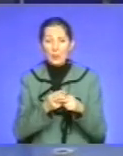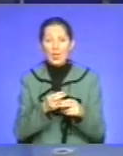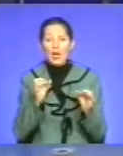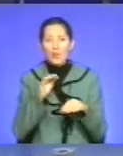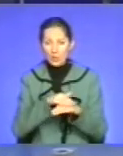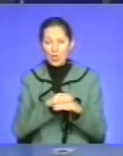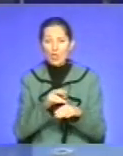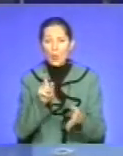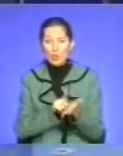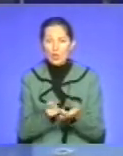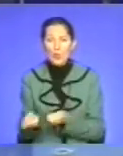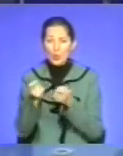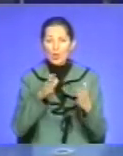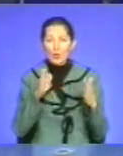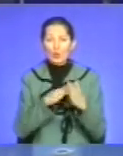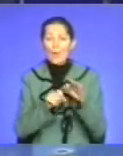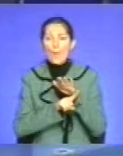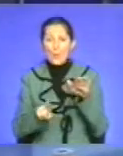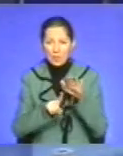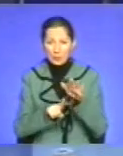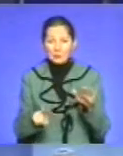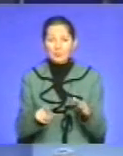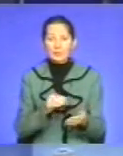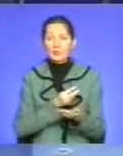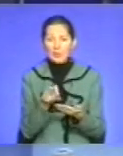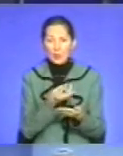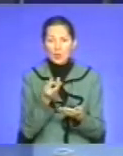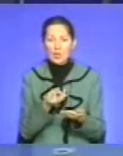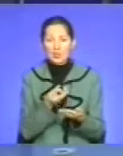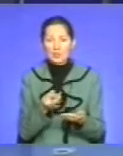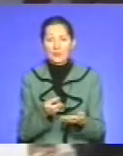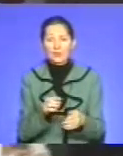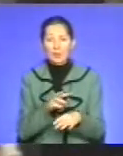знахідки. Відомий матеріал сектору зв'язків з громадськістю УМВС України в Тернопільській області.